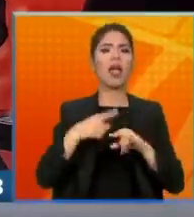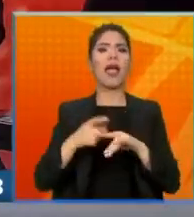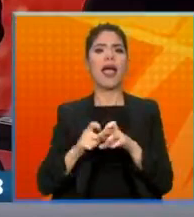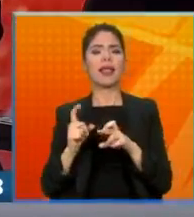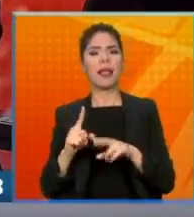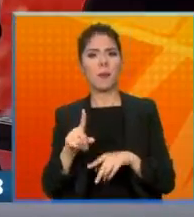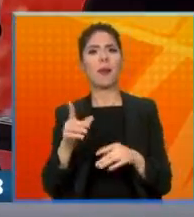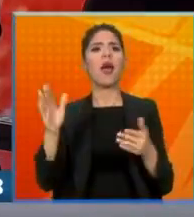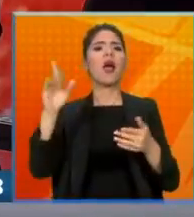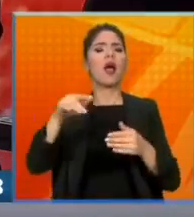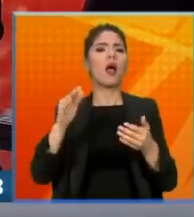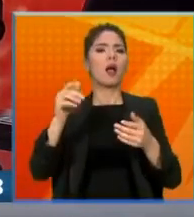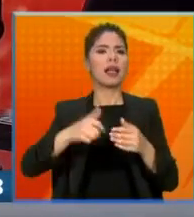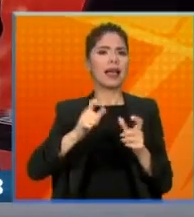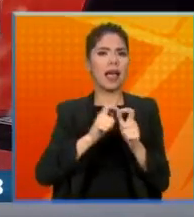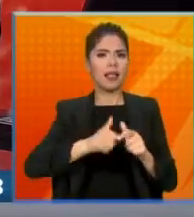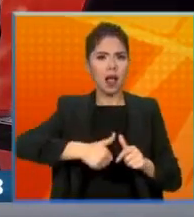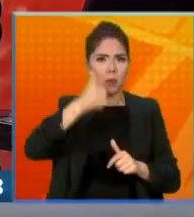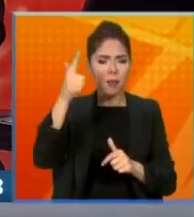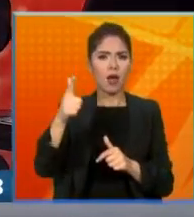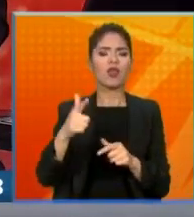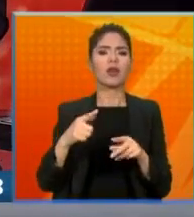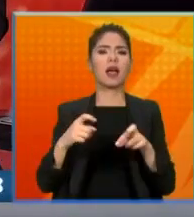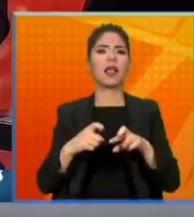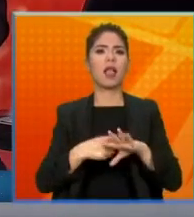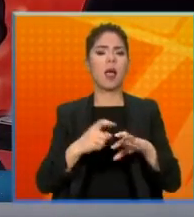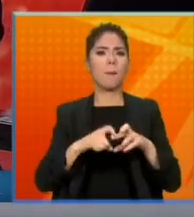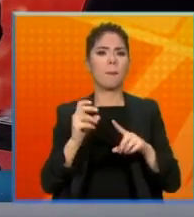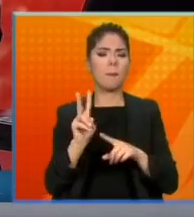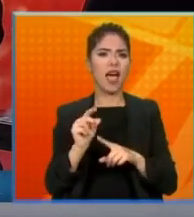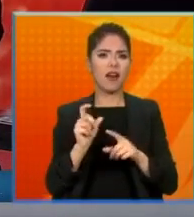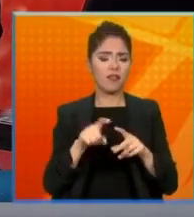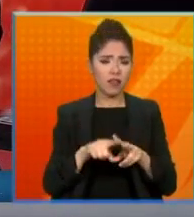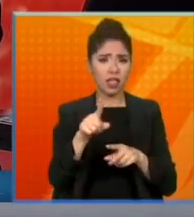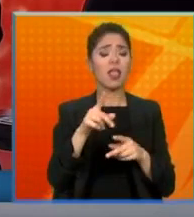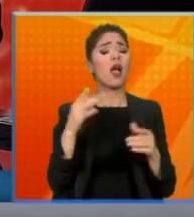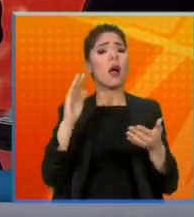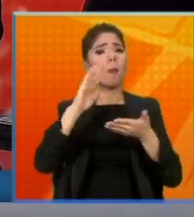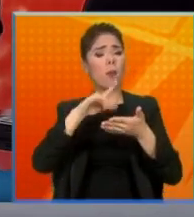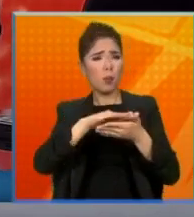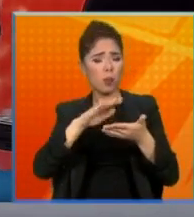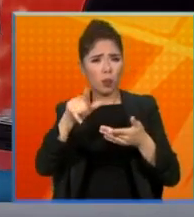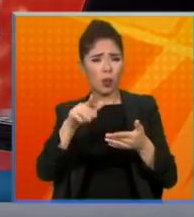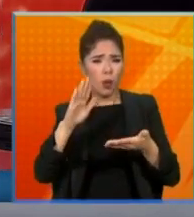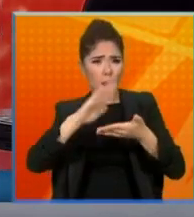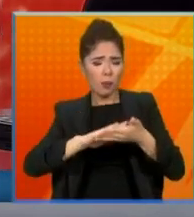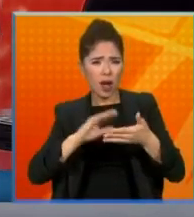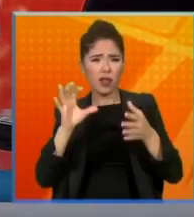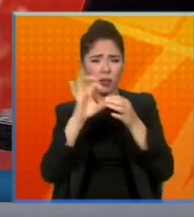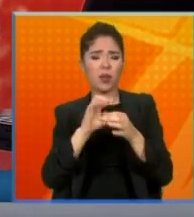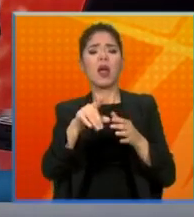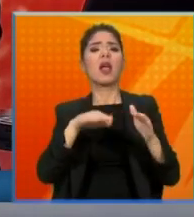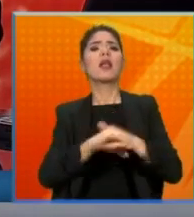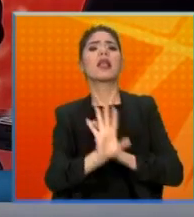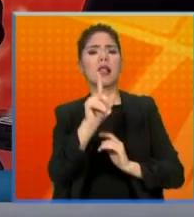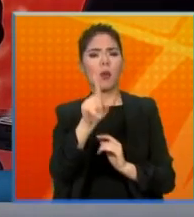HDP eş genel başkanı Pervin Buldan'ın artık aramızdaki ittifakı gizlemeyin çağrısına bugün yanıt da geldi. Olumlu bir yanıt. CHP'de